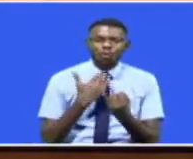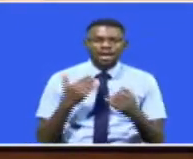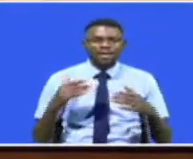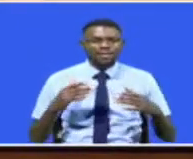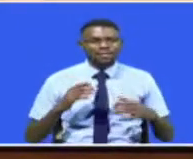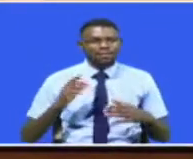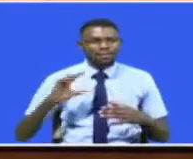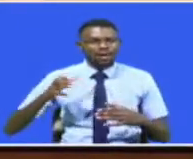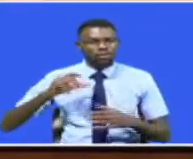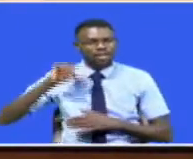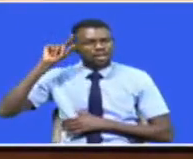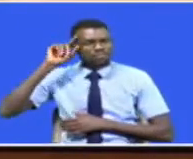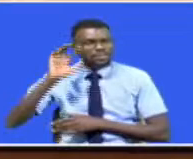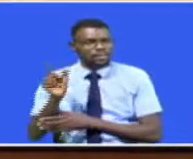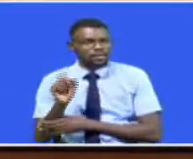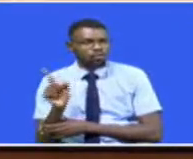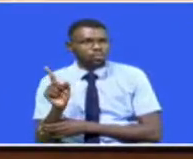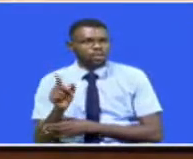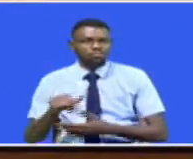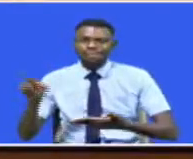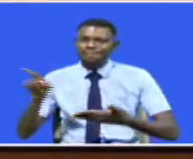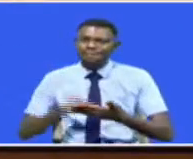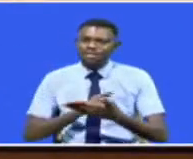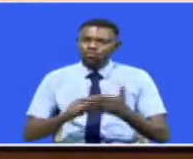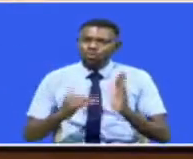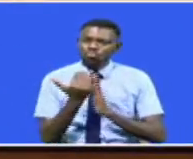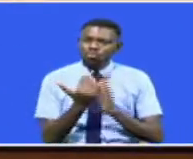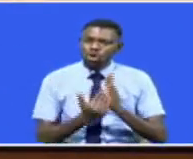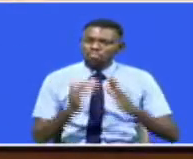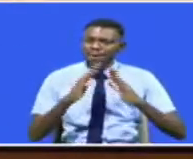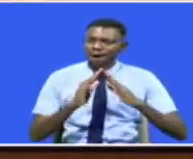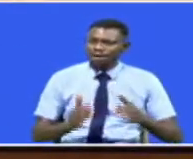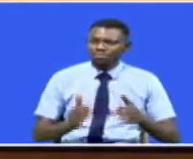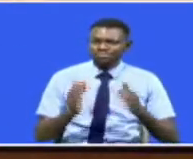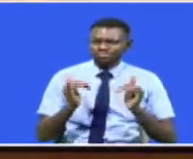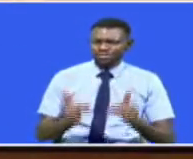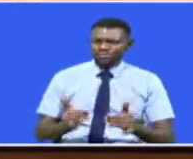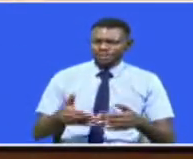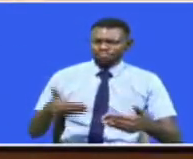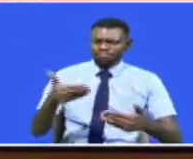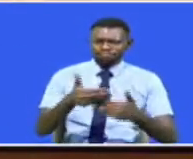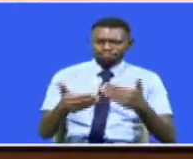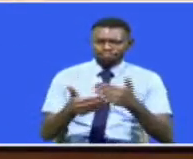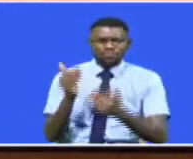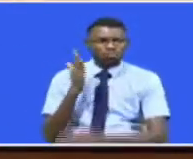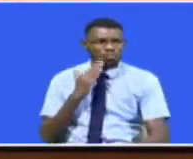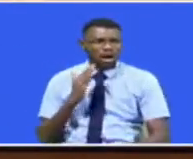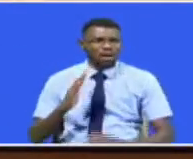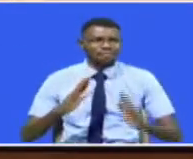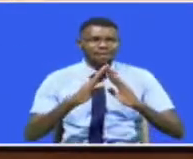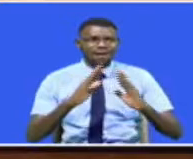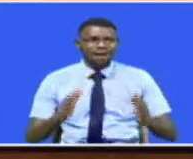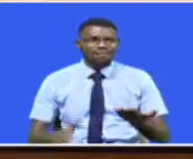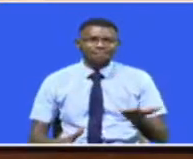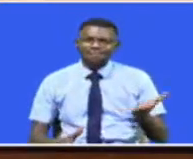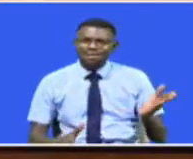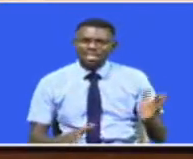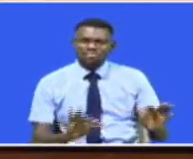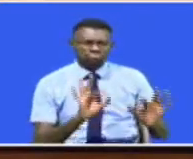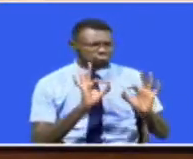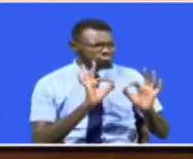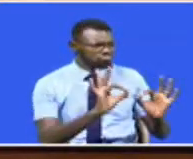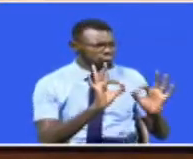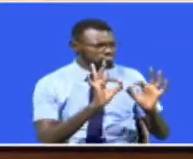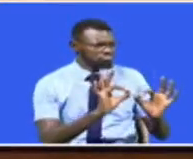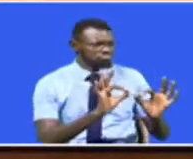ya Nairobi kufutilia mbali mpango wake ujenzi wa nyumba mpya katika eneo hilo, wakidai kwamba nyumba zilizoko sasa ni bora na hakuna